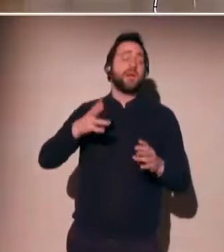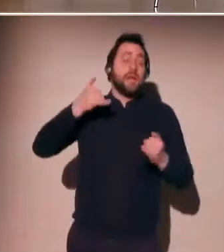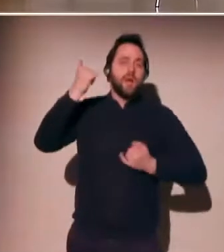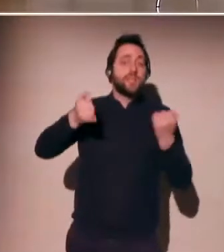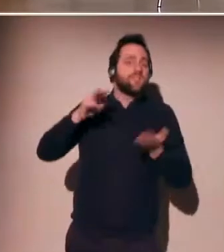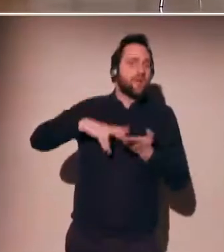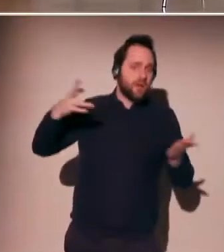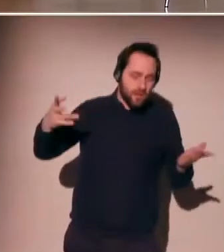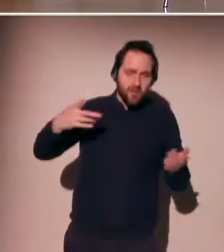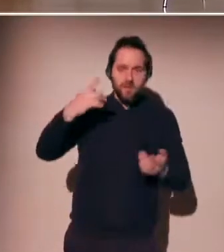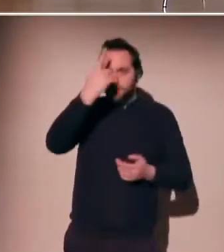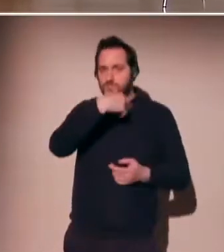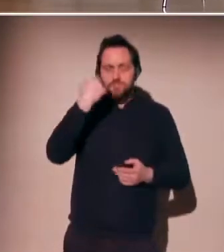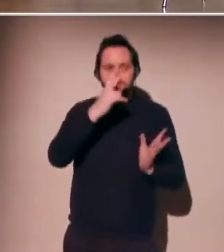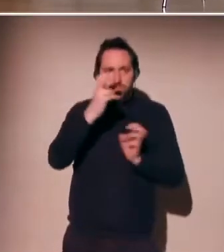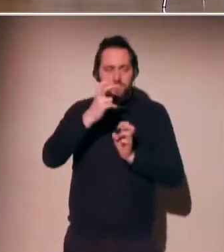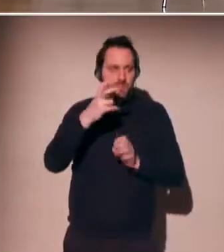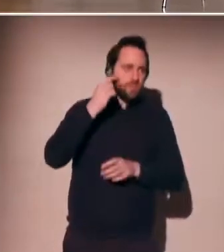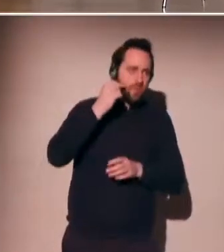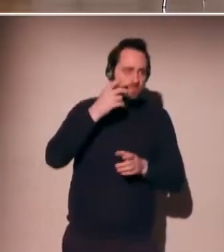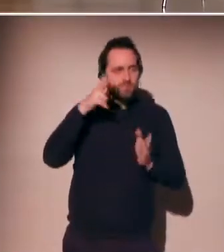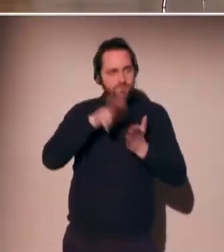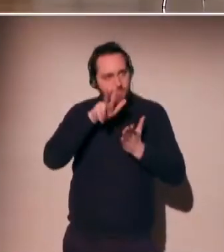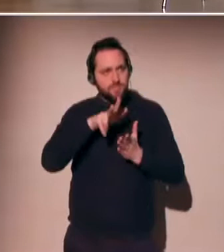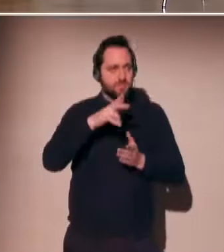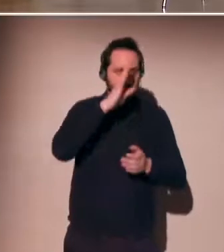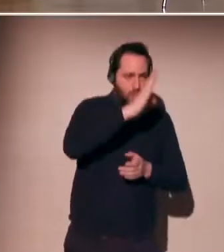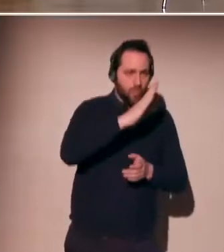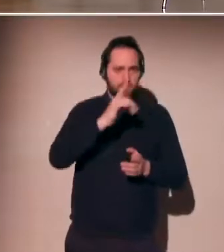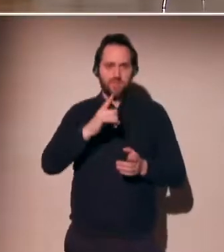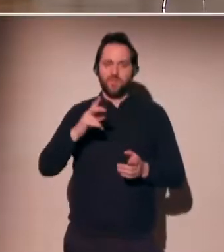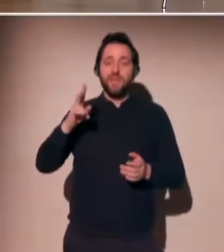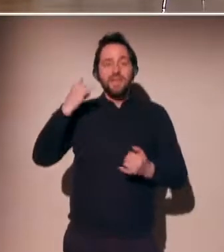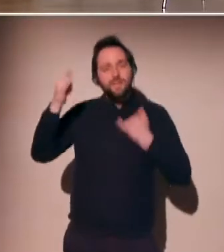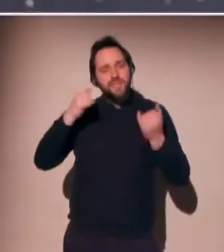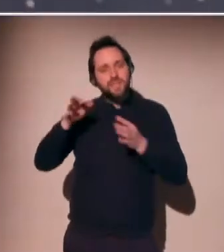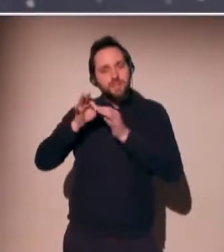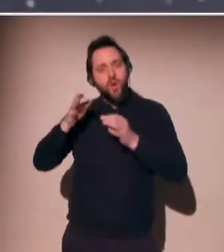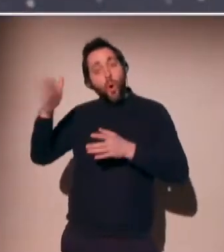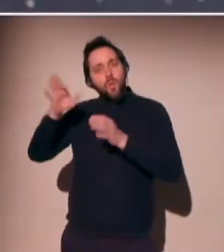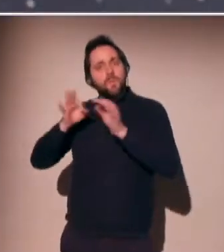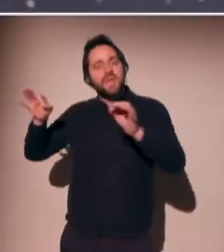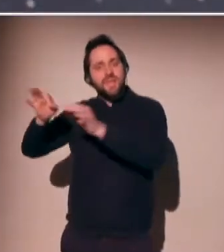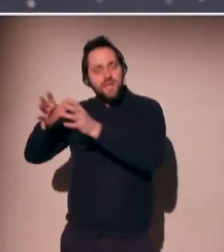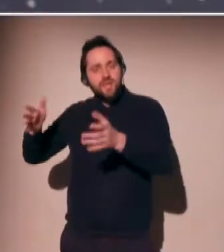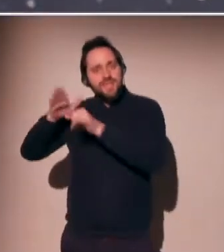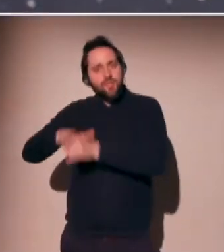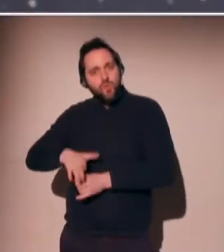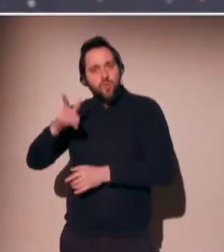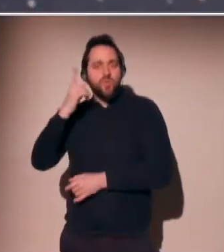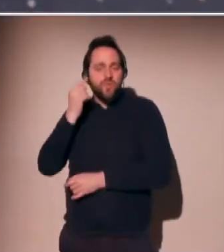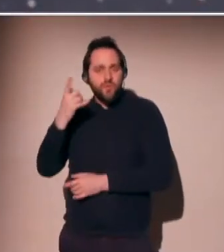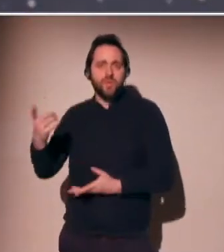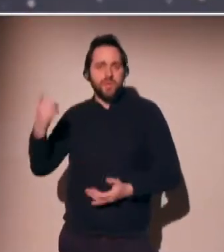pour, à des fins de répression sur la base d'orientation sexuelle. Alors, et d'ailleurs, ce n'est pas vraiment nécessaire que